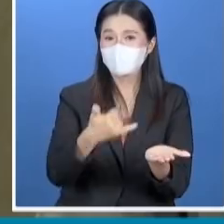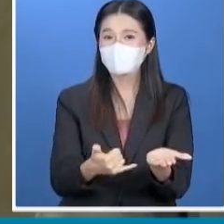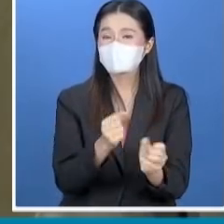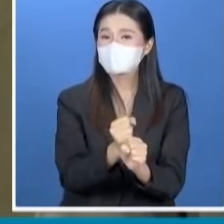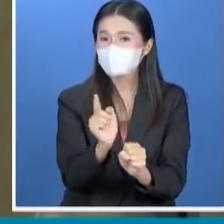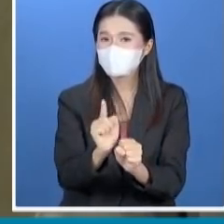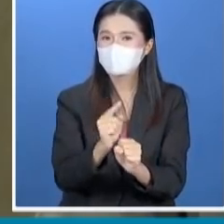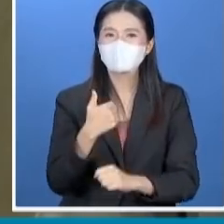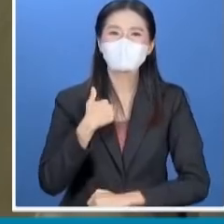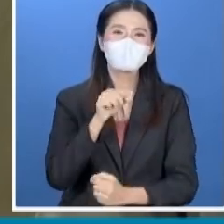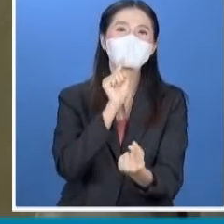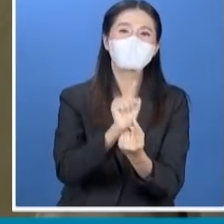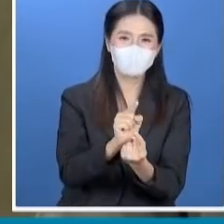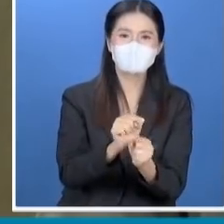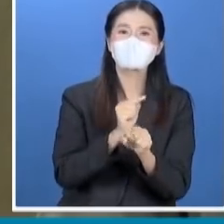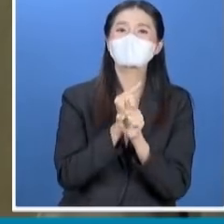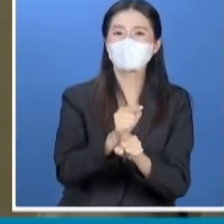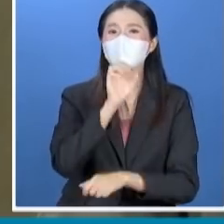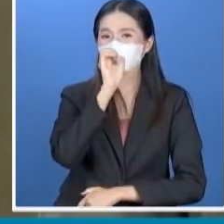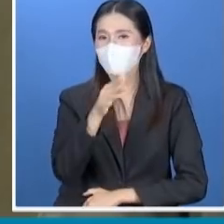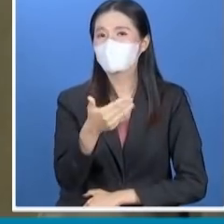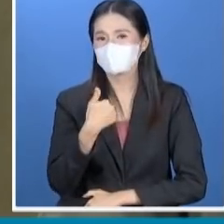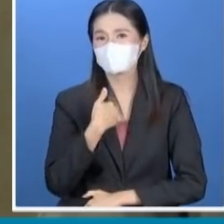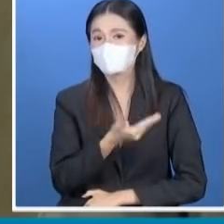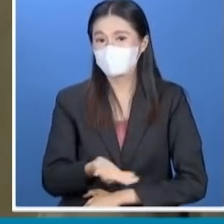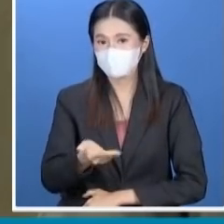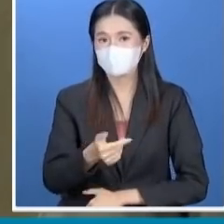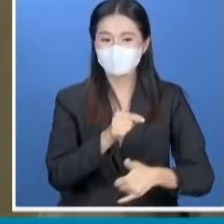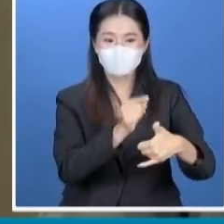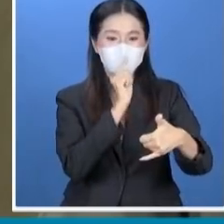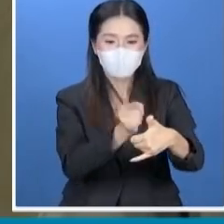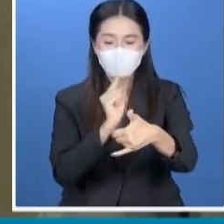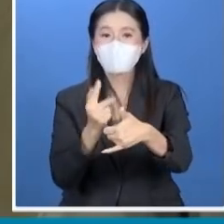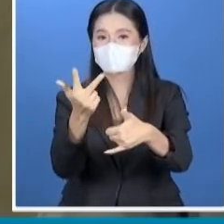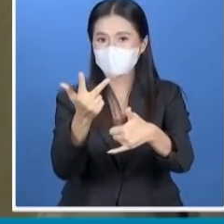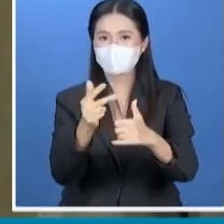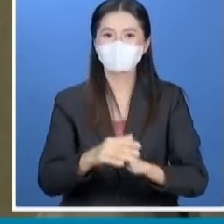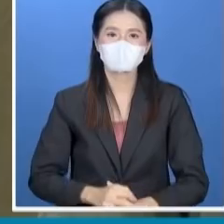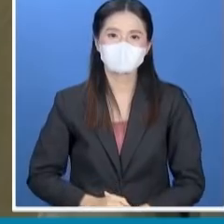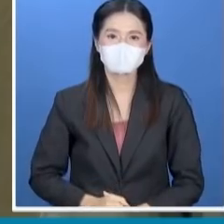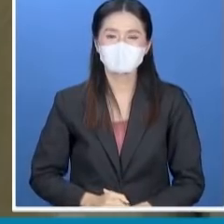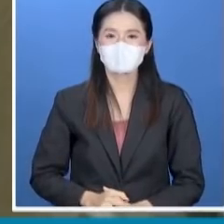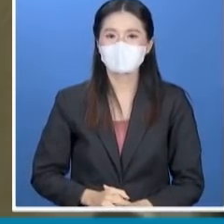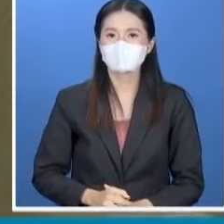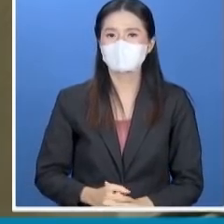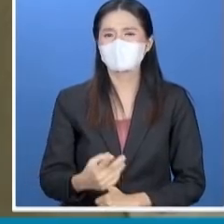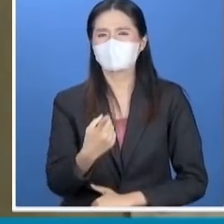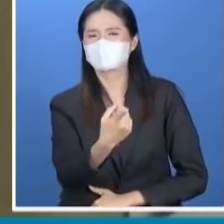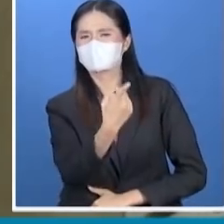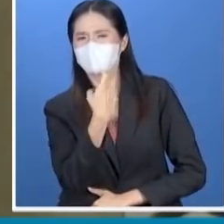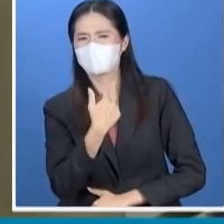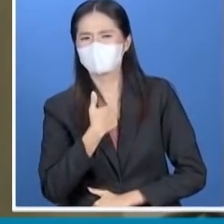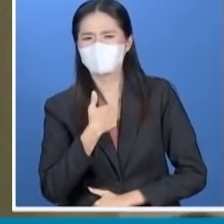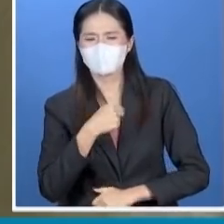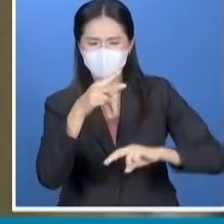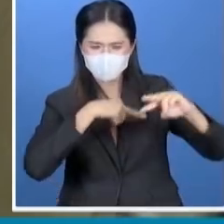ำที่เกิดขึ้นตามที่เราแจ้งให้กับผู้ต้องหาทั้ง3ท่าน อาจารย์ครับอยากให้อธิบายเรื่องของ